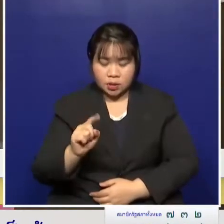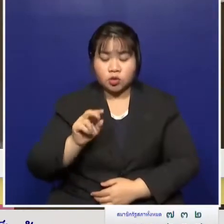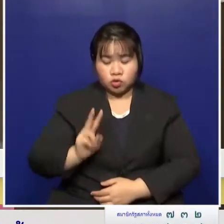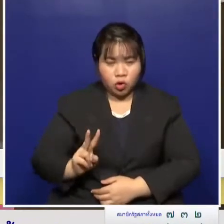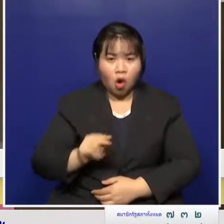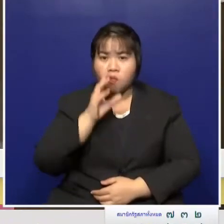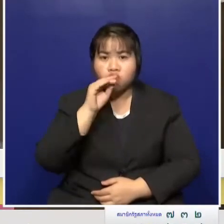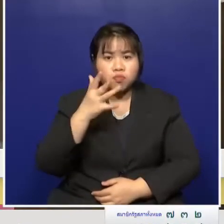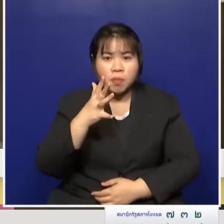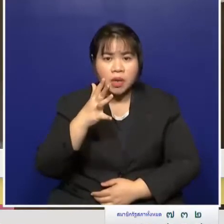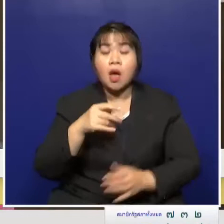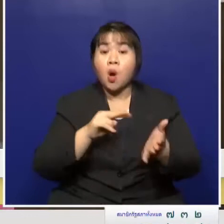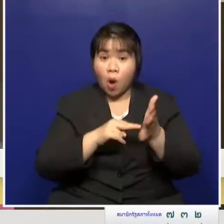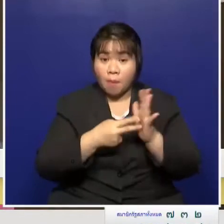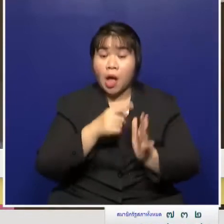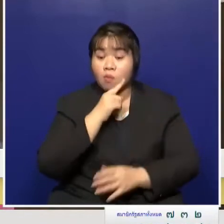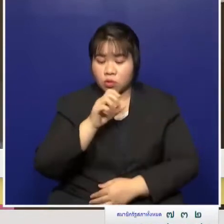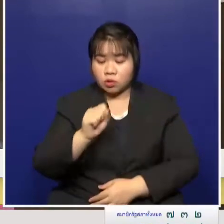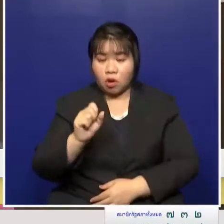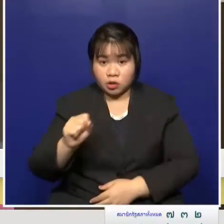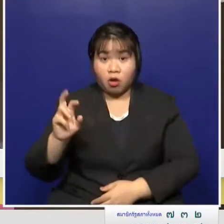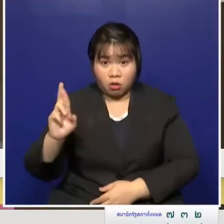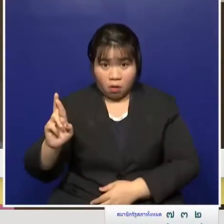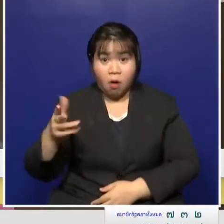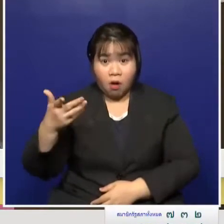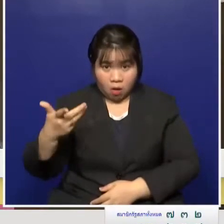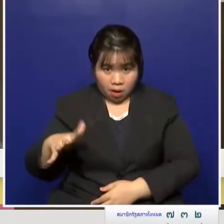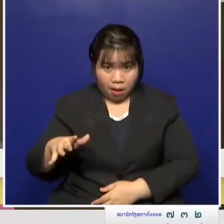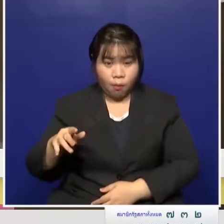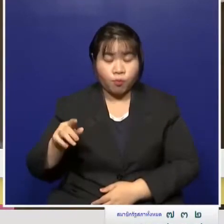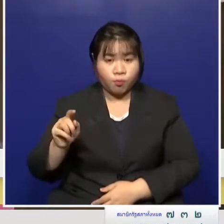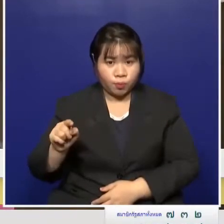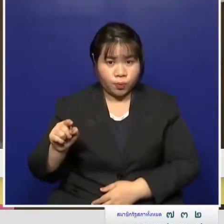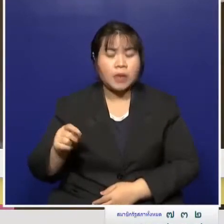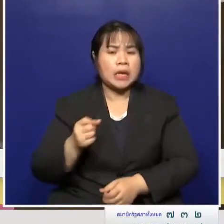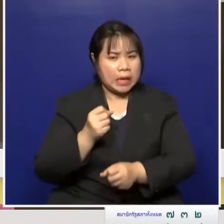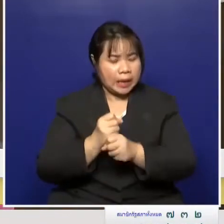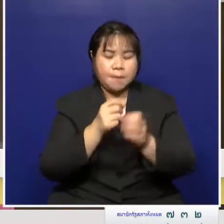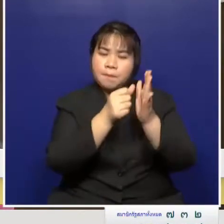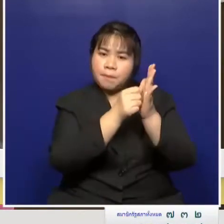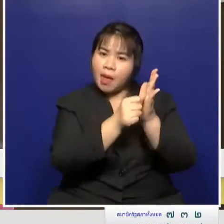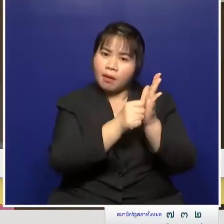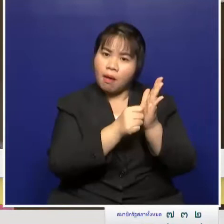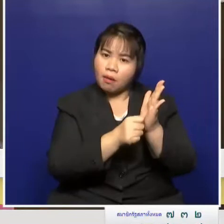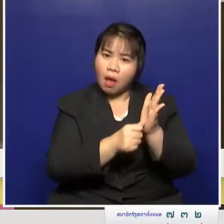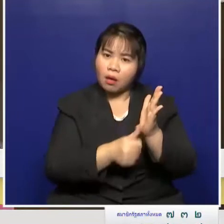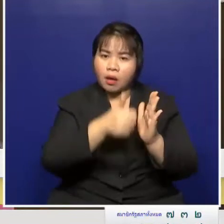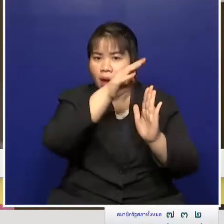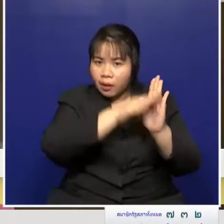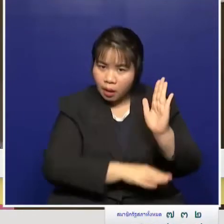ความว่าเมื่อตั้งสสรแล้วสามารถปรับปรุงได้ทั้งฉ